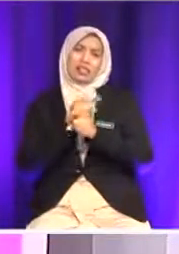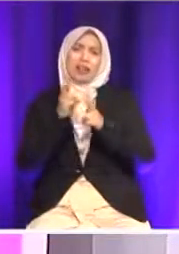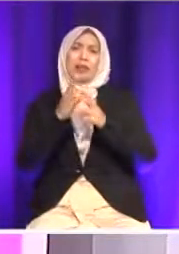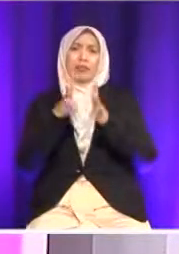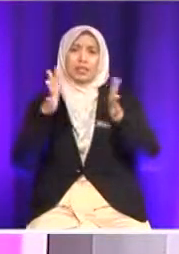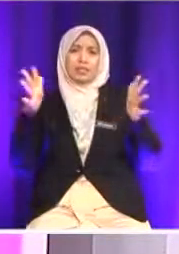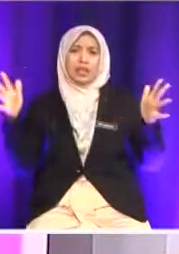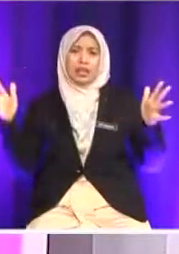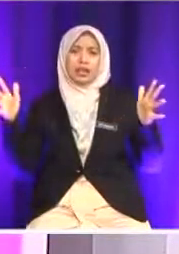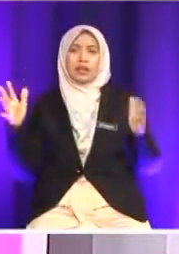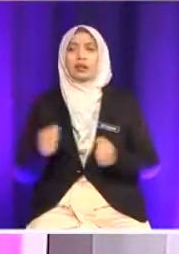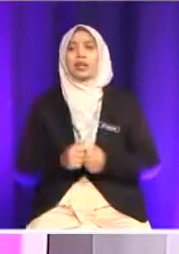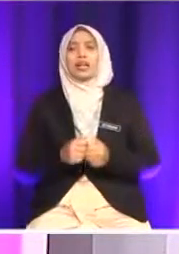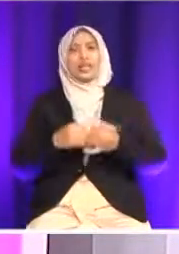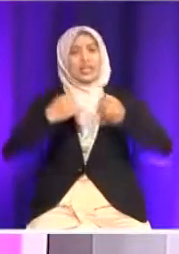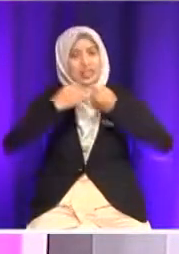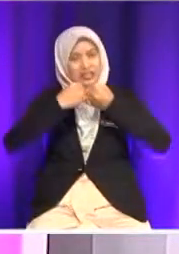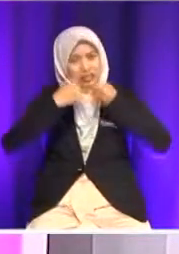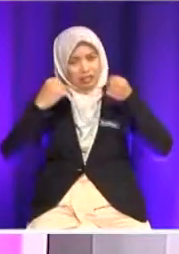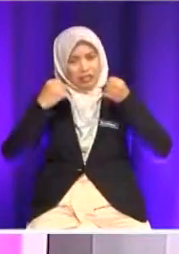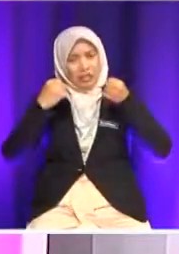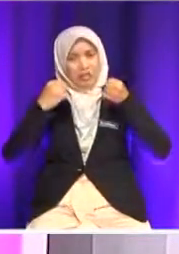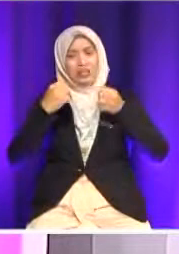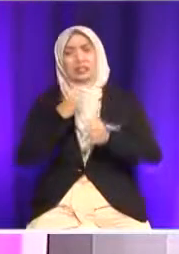dengan pekerjaan yang populer